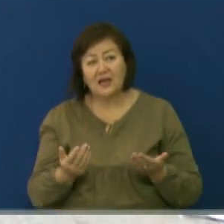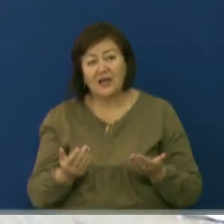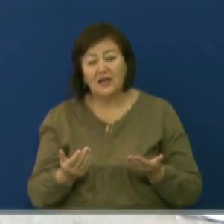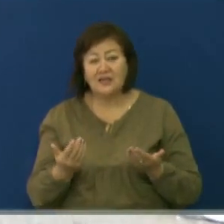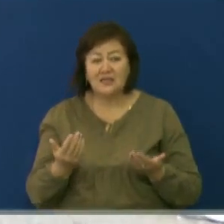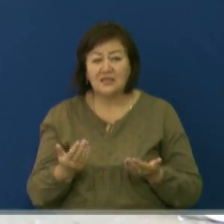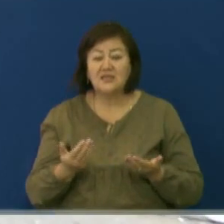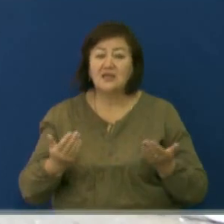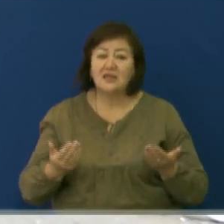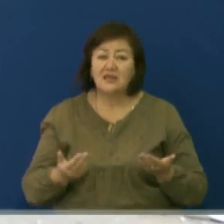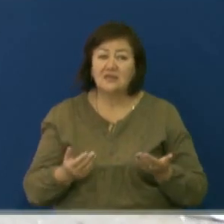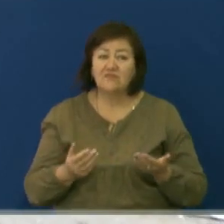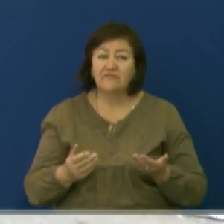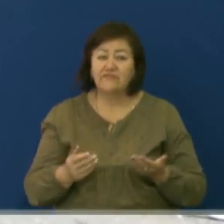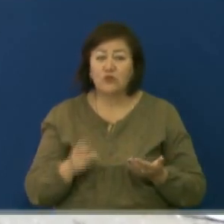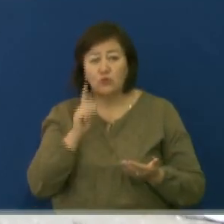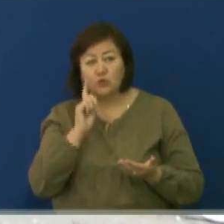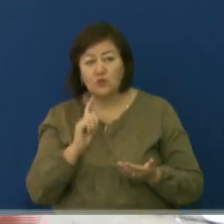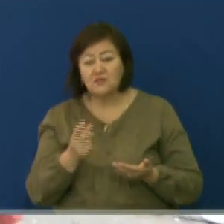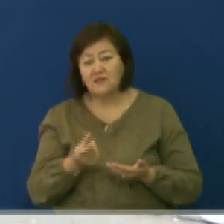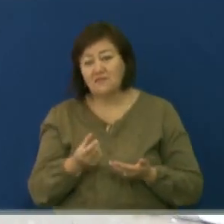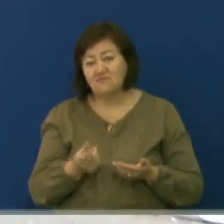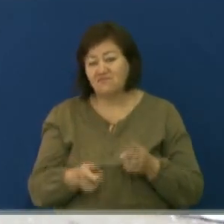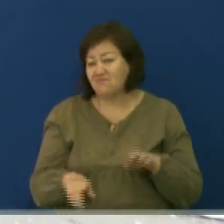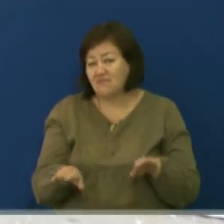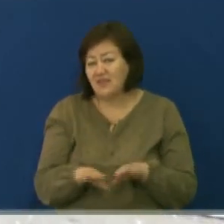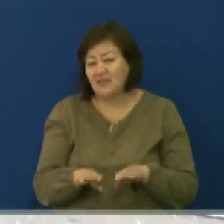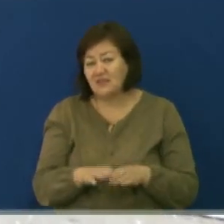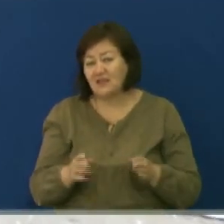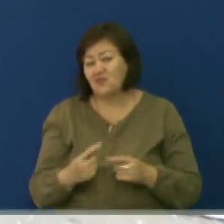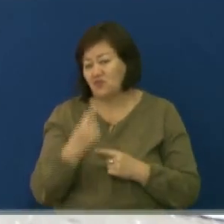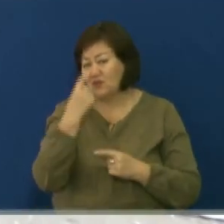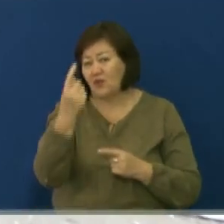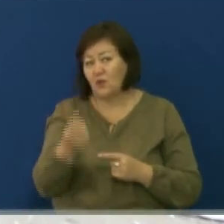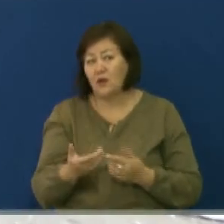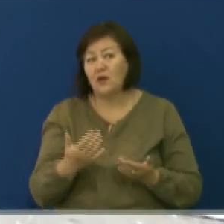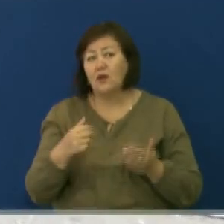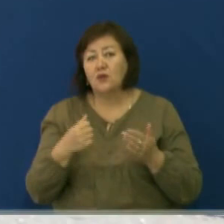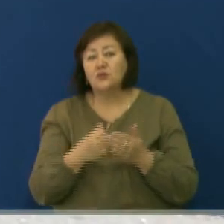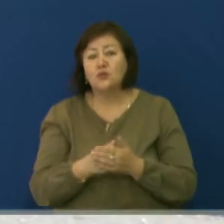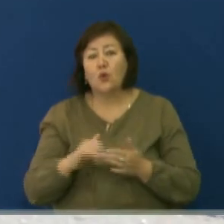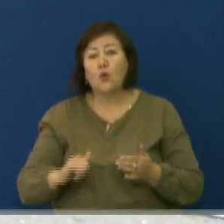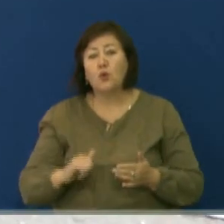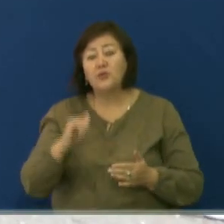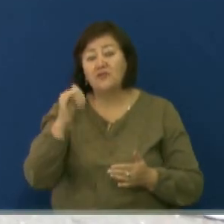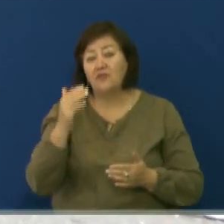жатыр. Бағасы қымбатырақ, а пәтер қаланың шетінде орналасқан, бізге универға жету қиындық